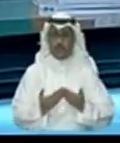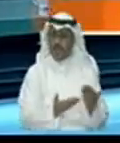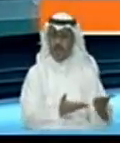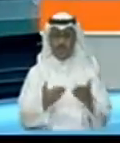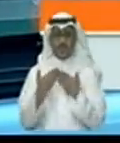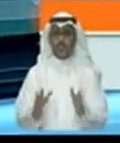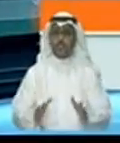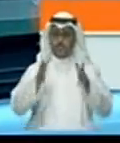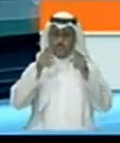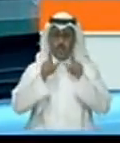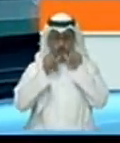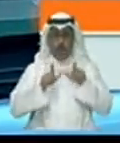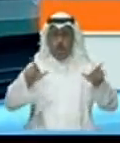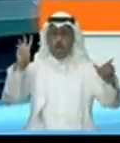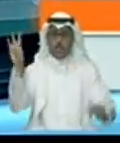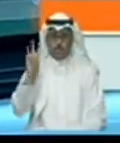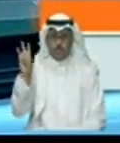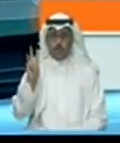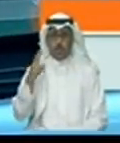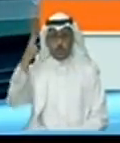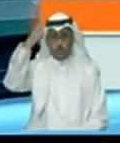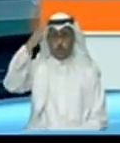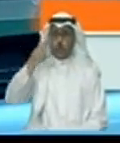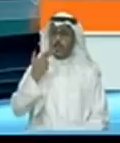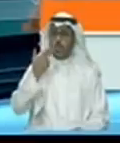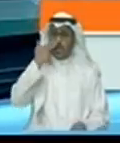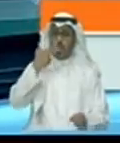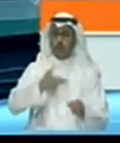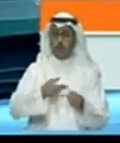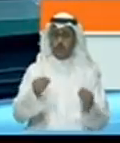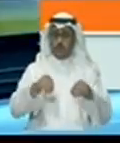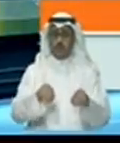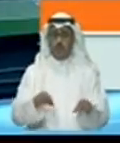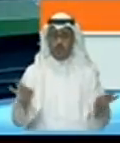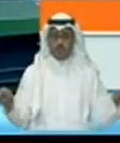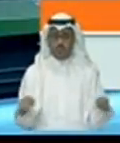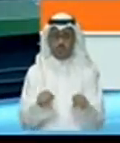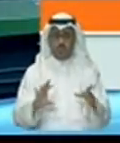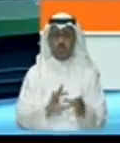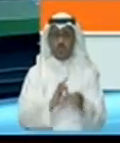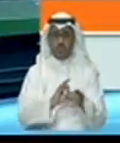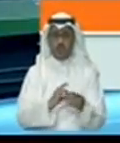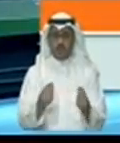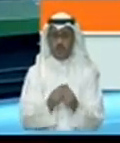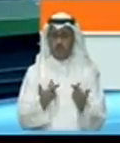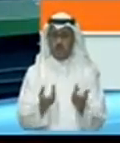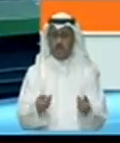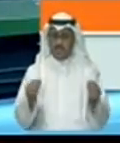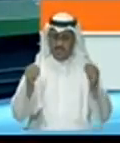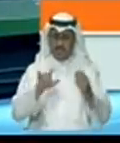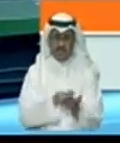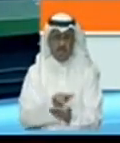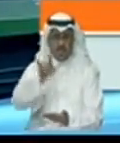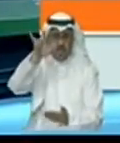أحييكم من جديد. أعلنت الشركة السعودية للصناعات العسكرية عن إبرامها مذكرة اتفاق مع إحدى شركات